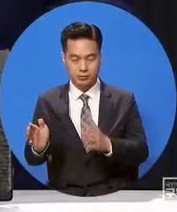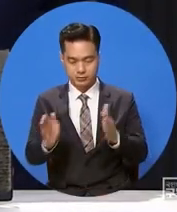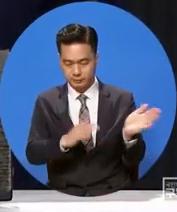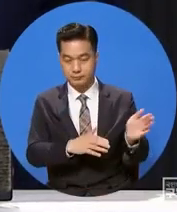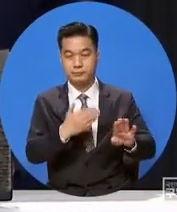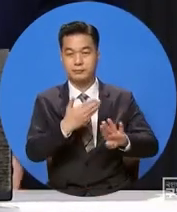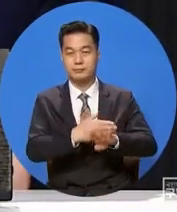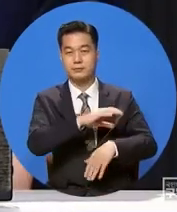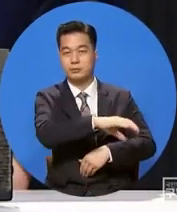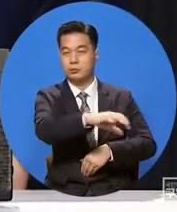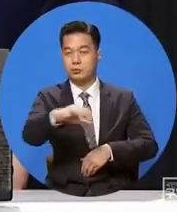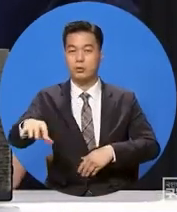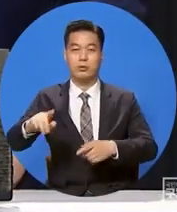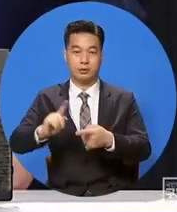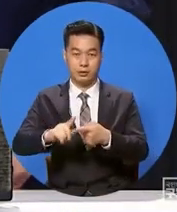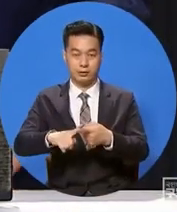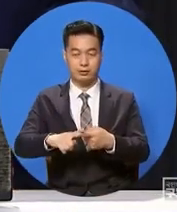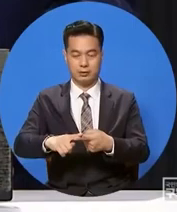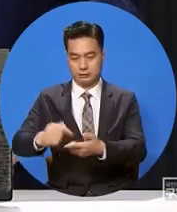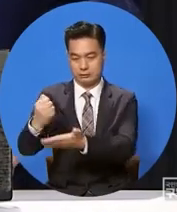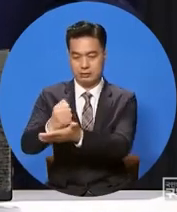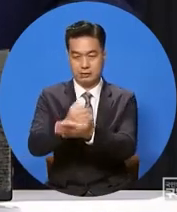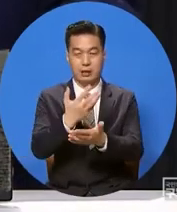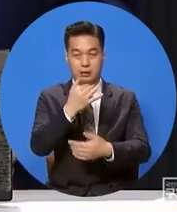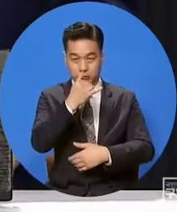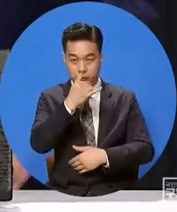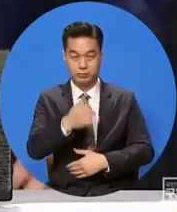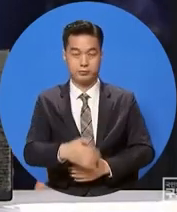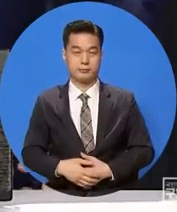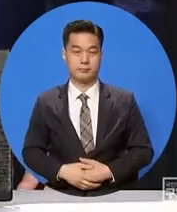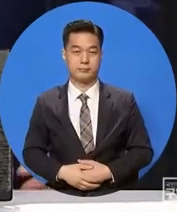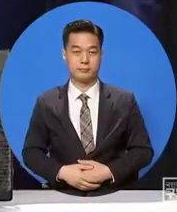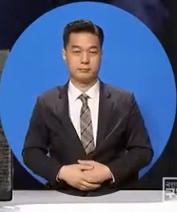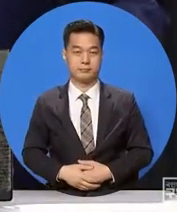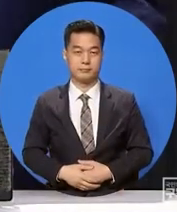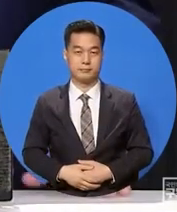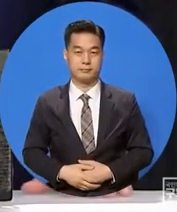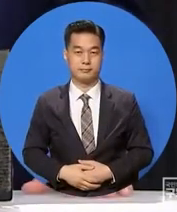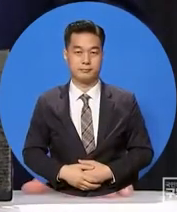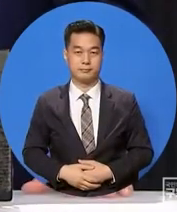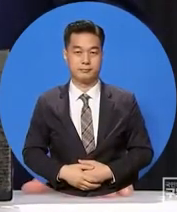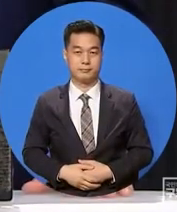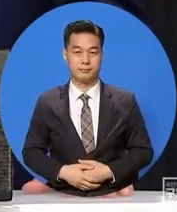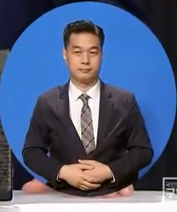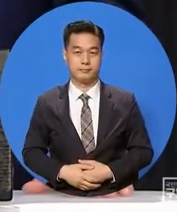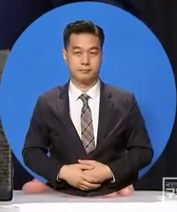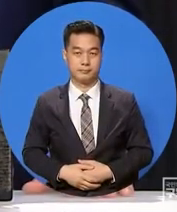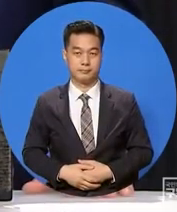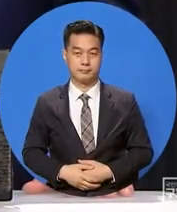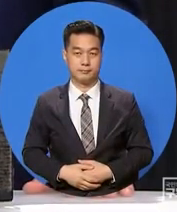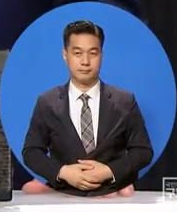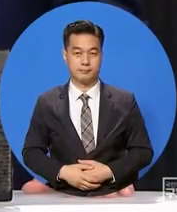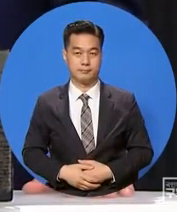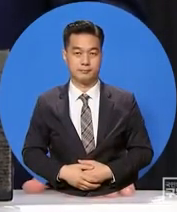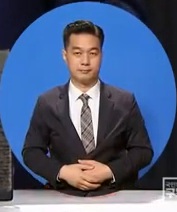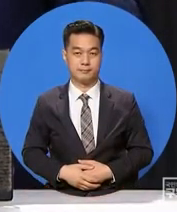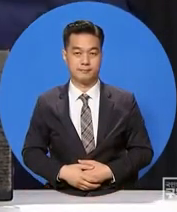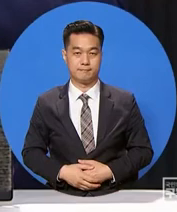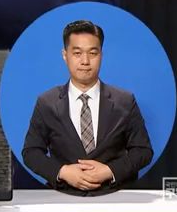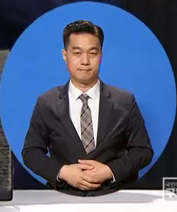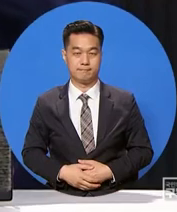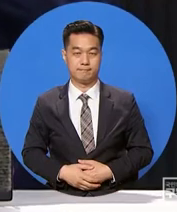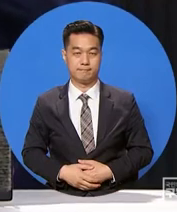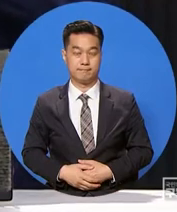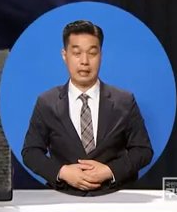다른 진영에서도 또 뭐 그렇게 할 수도 있는 것이고. 좋습니다. 그러니까 뭐 유부님이 일부 제가 시간이 많이 남아가지고 말씀하십시오.